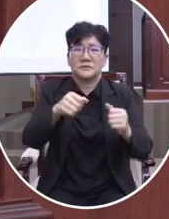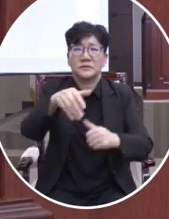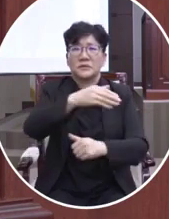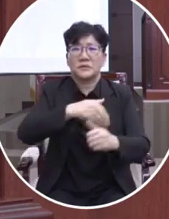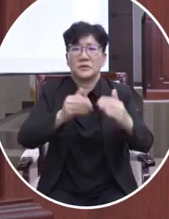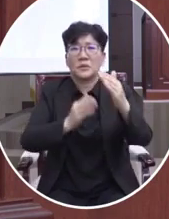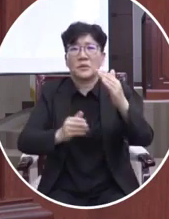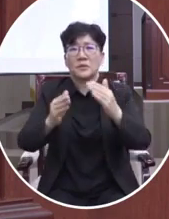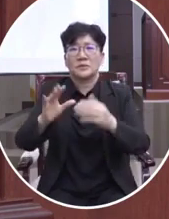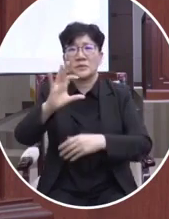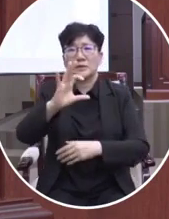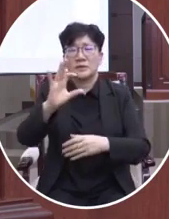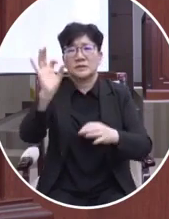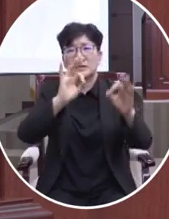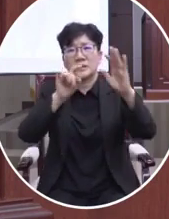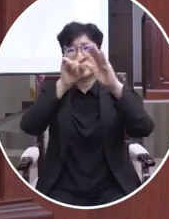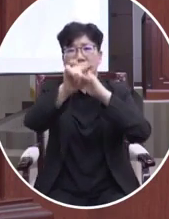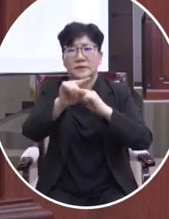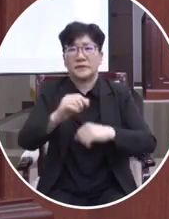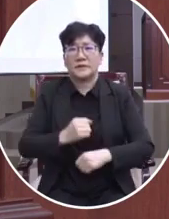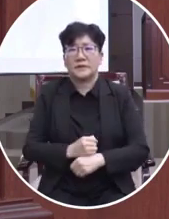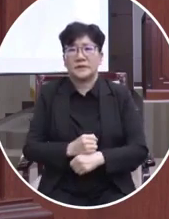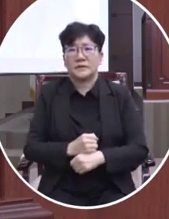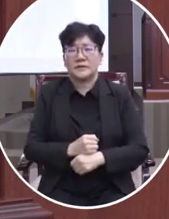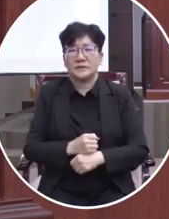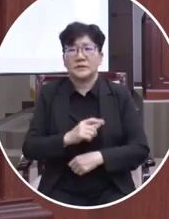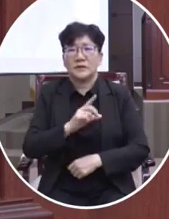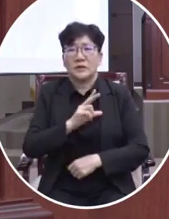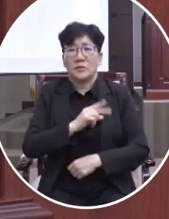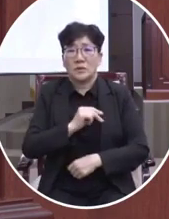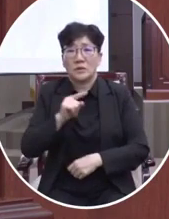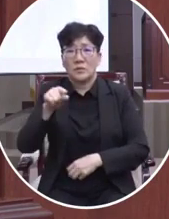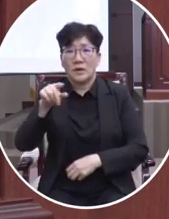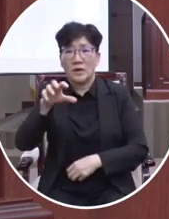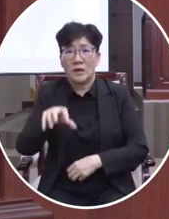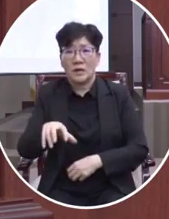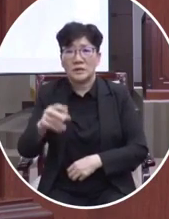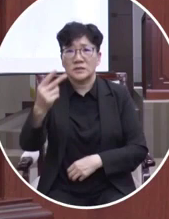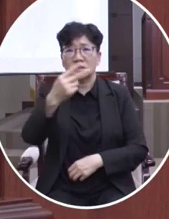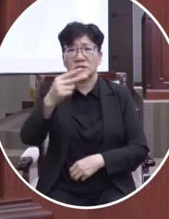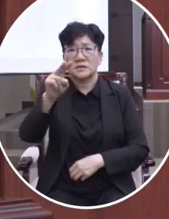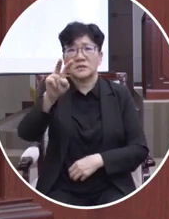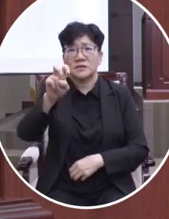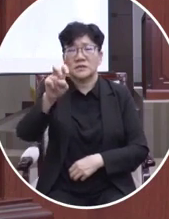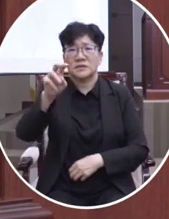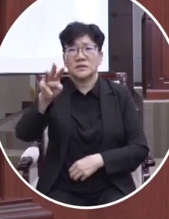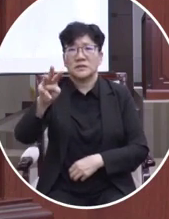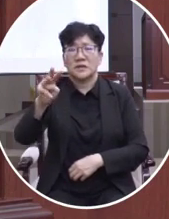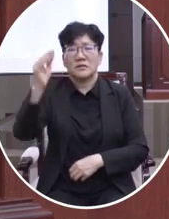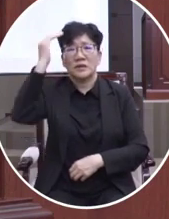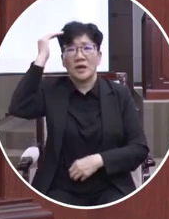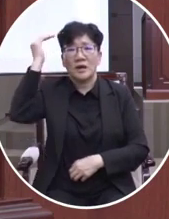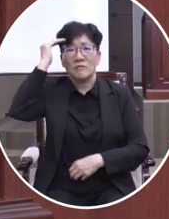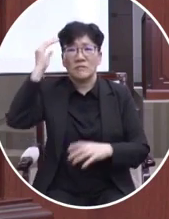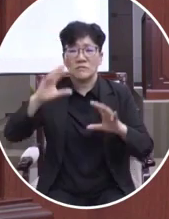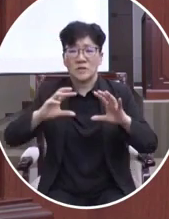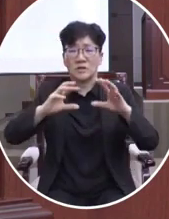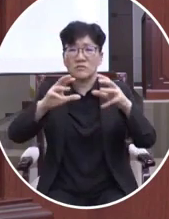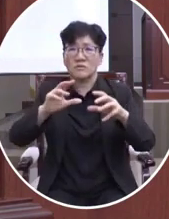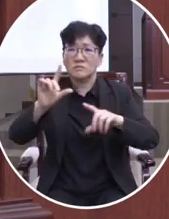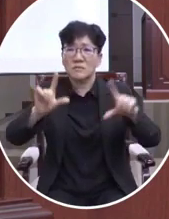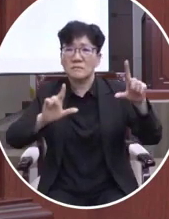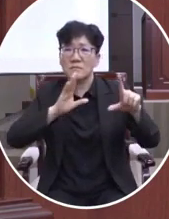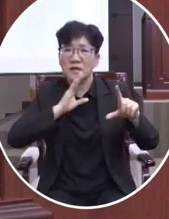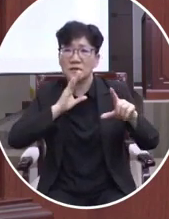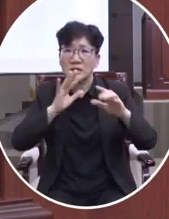인근에 공중화장실을 찾아간다고 합니다 본 의원은 이곳이 2023년 대한민국이 만나 이게